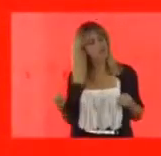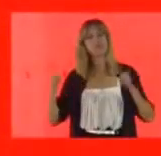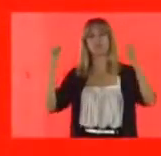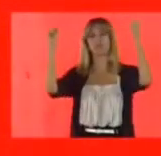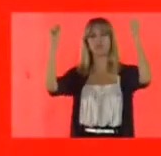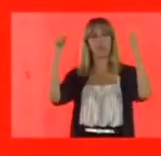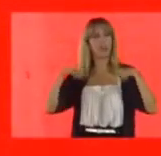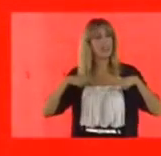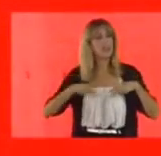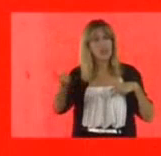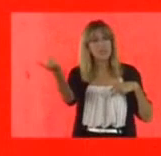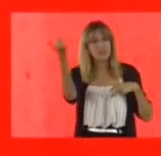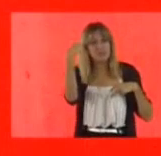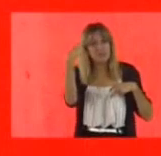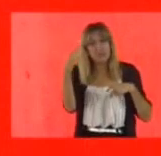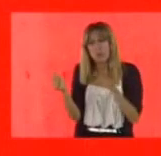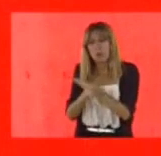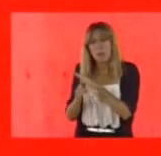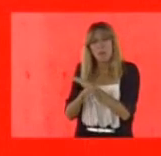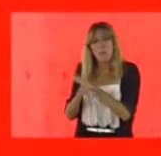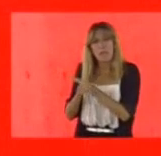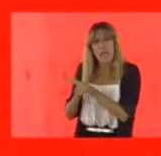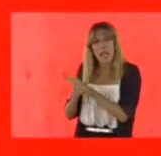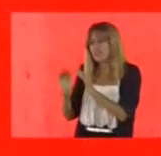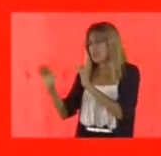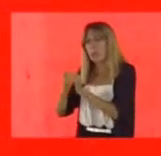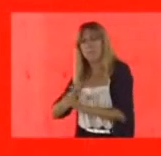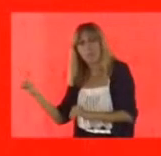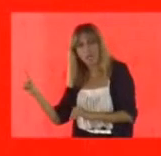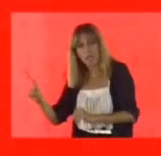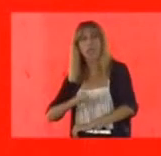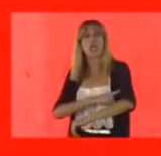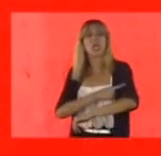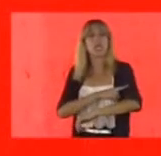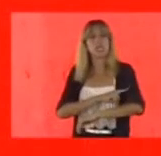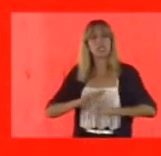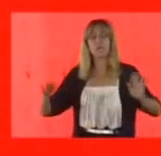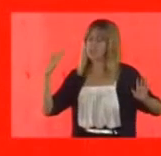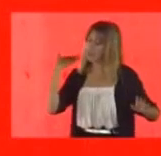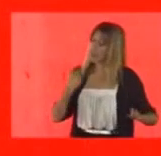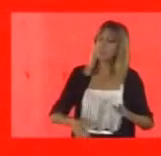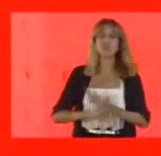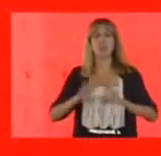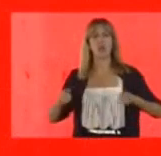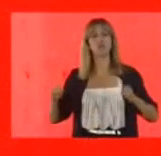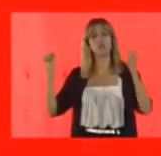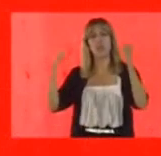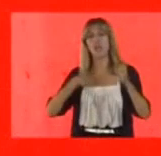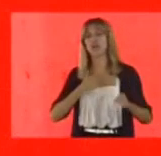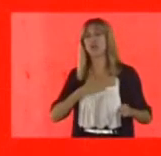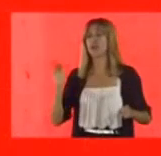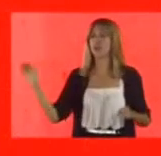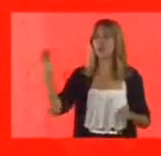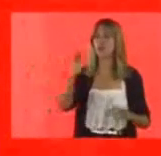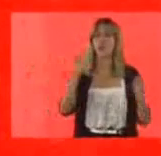της κυβέρνησης, και θέλω από αυτό εδώ το βήμα να καλέσω δασκάλους, γιατρούς, νοσηλευτές, γονείς να